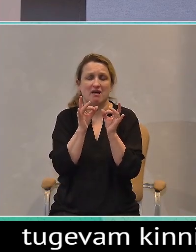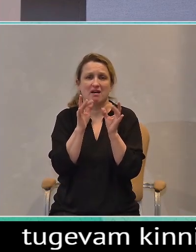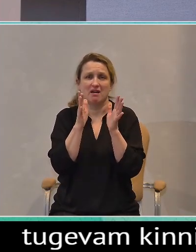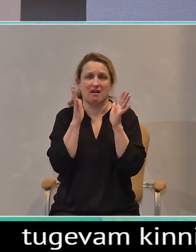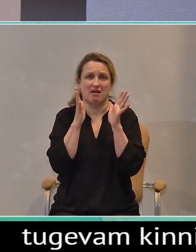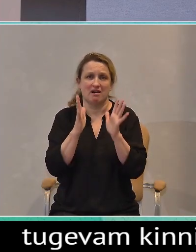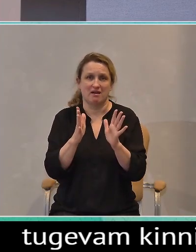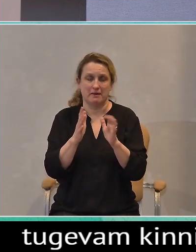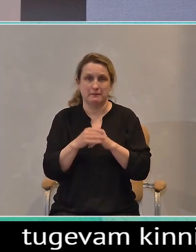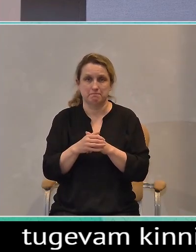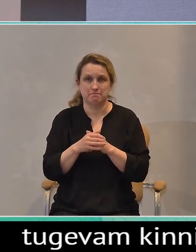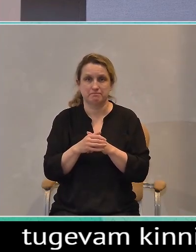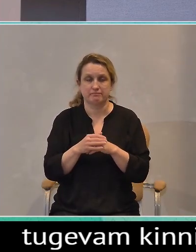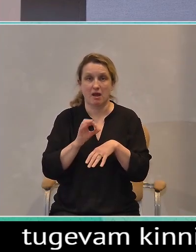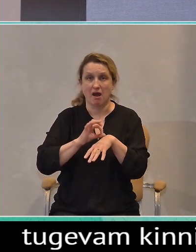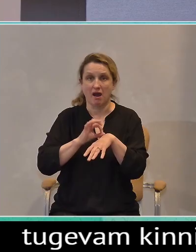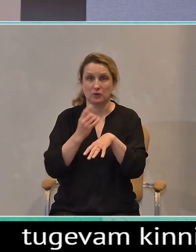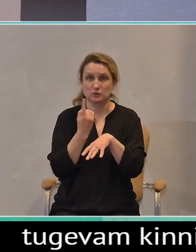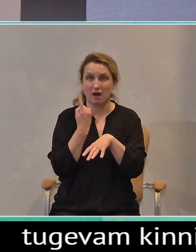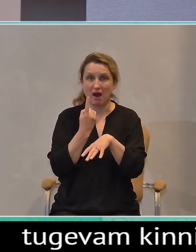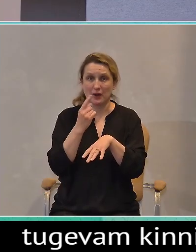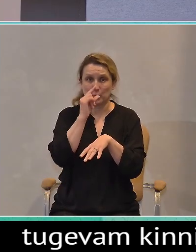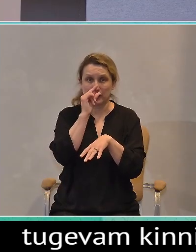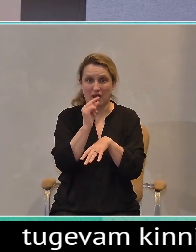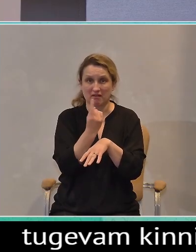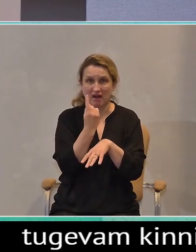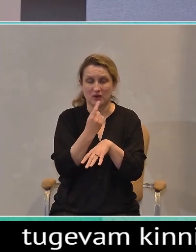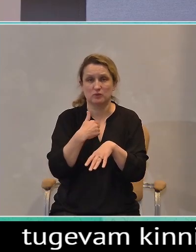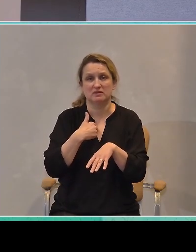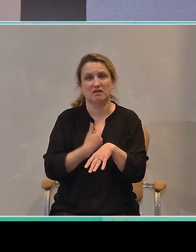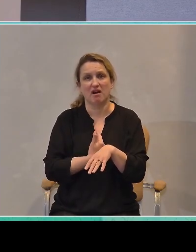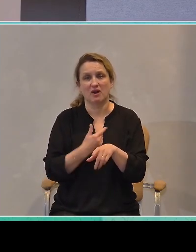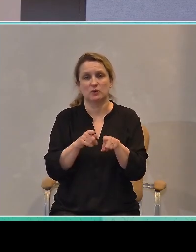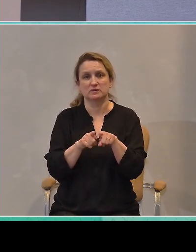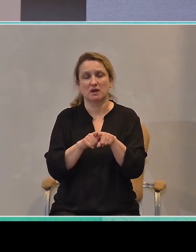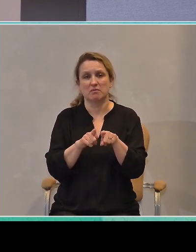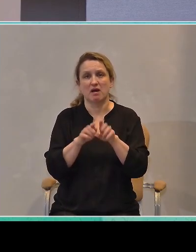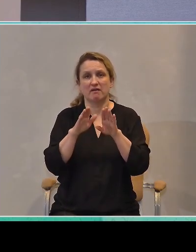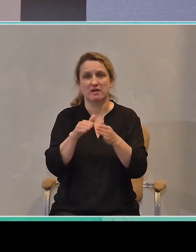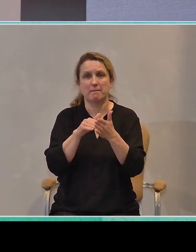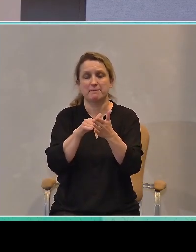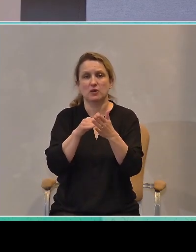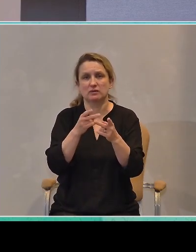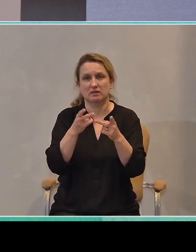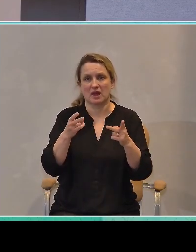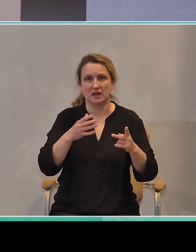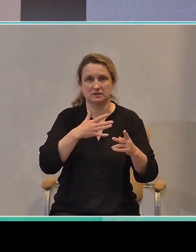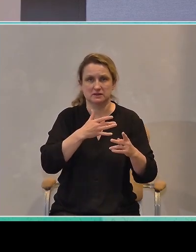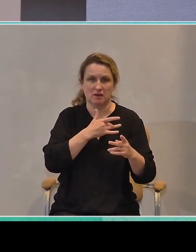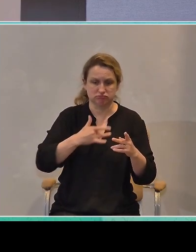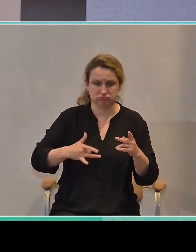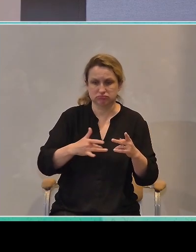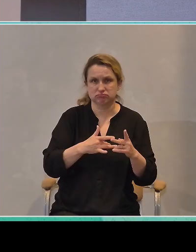Aga haigus ei haara ainult nahka, kahjuks võivad olla haaratud ka teised organsüsteemid,